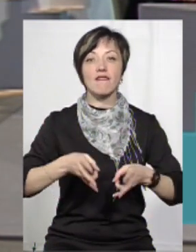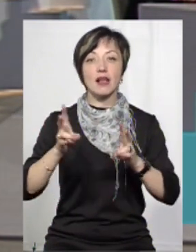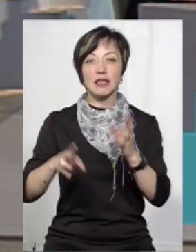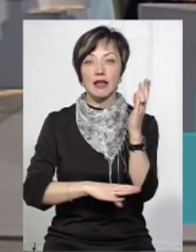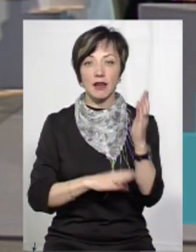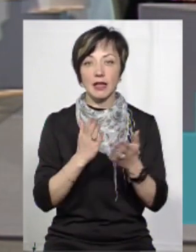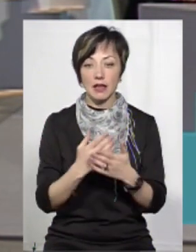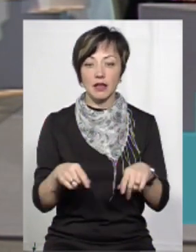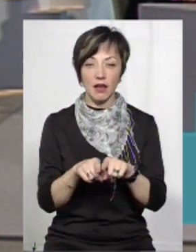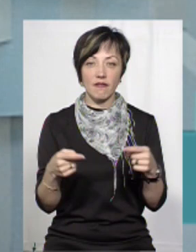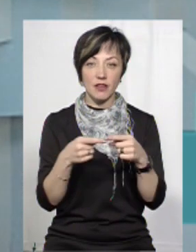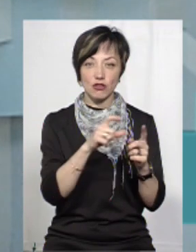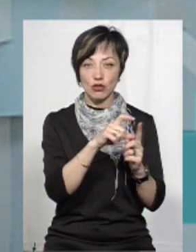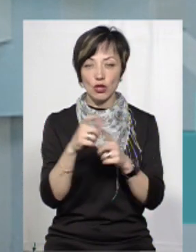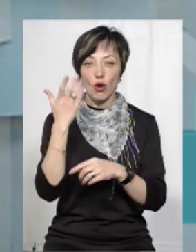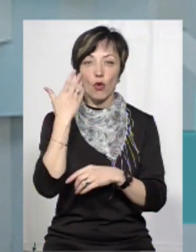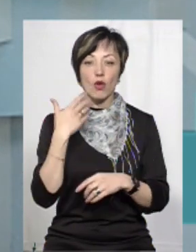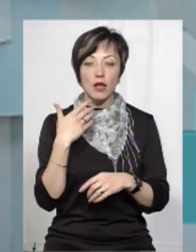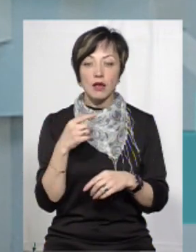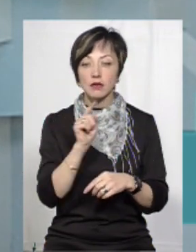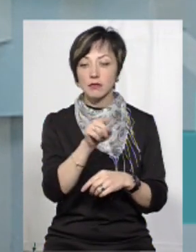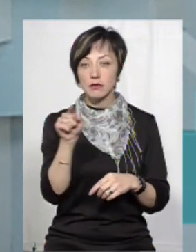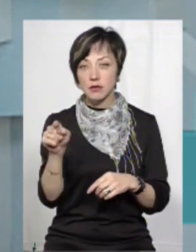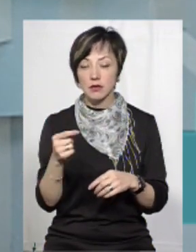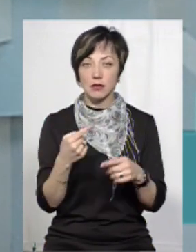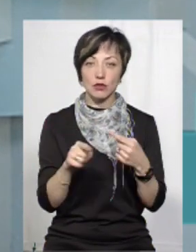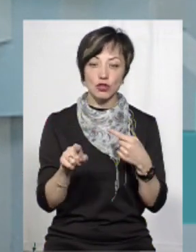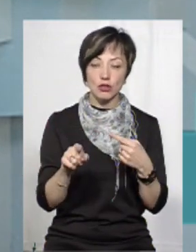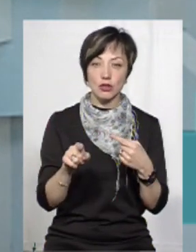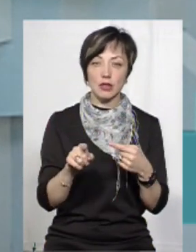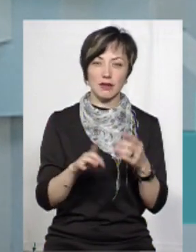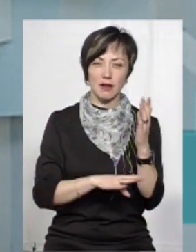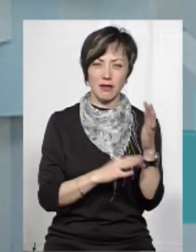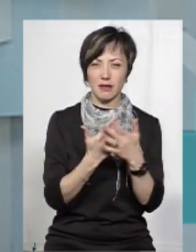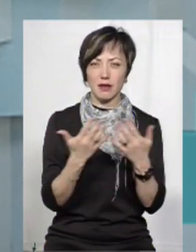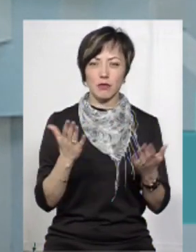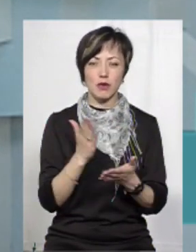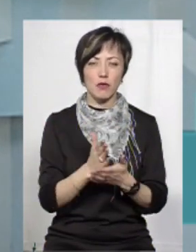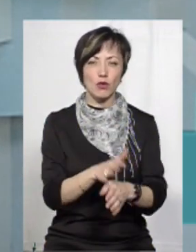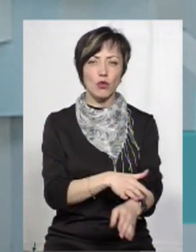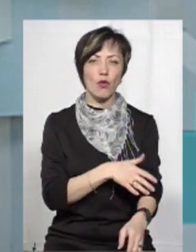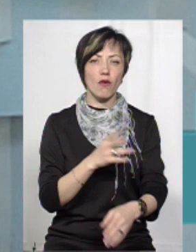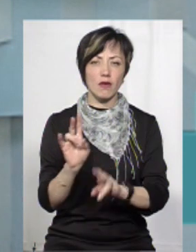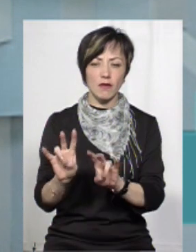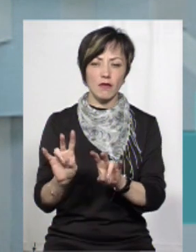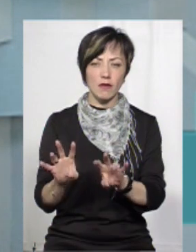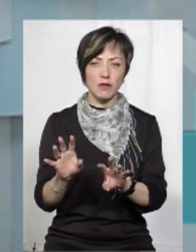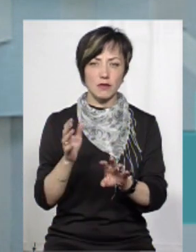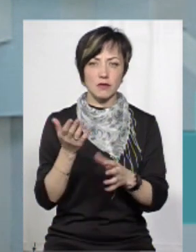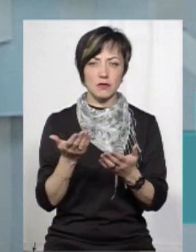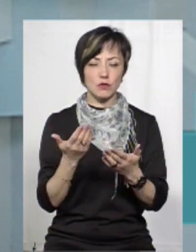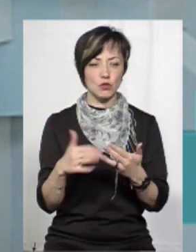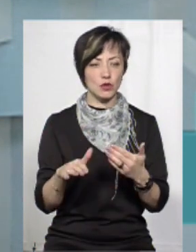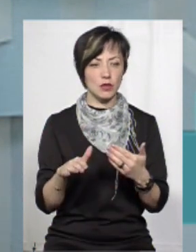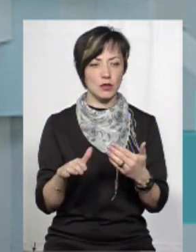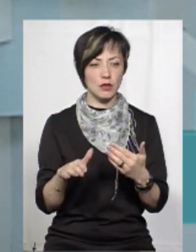дерев, є таке визначення, коли визначають ті чи інші дерева, які перебувають довгий час